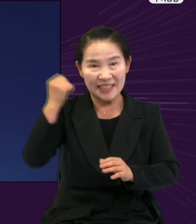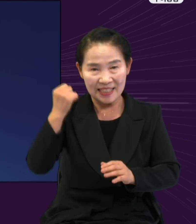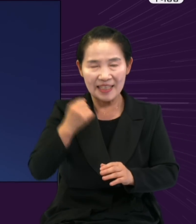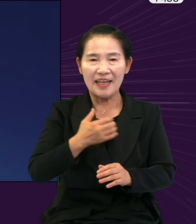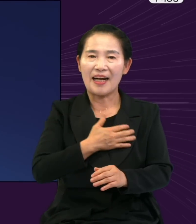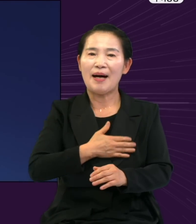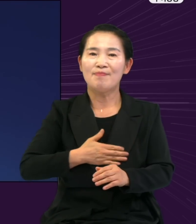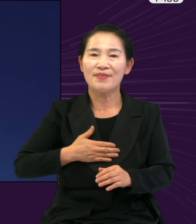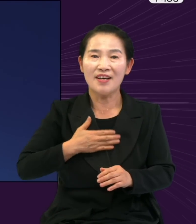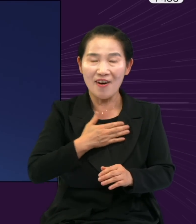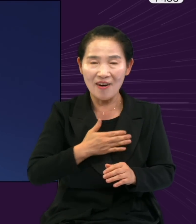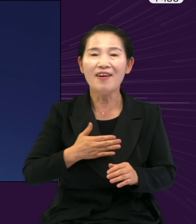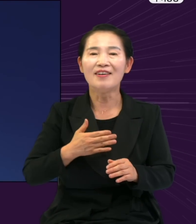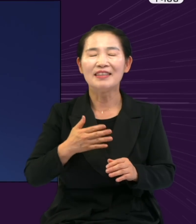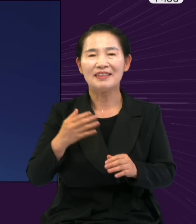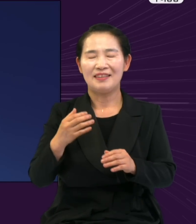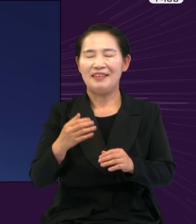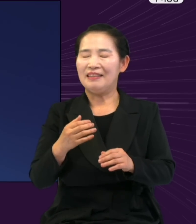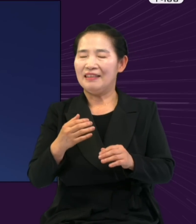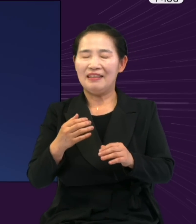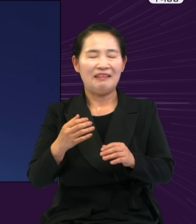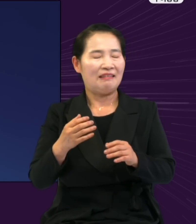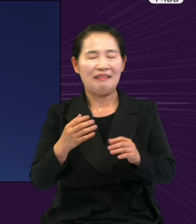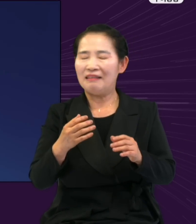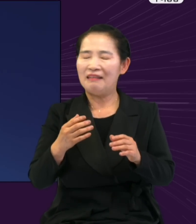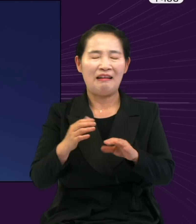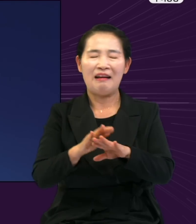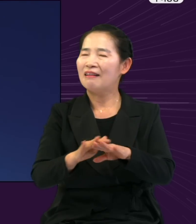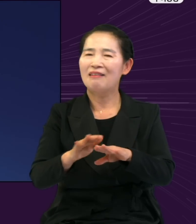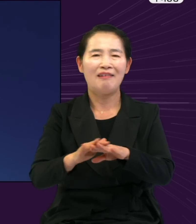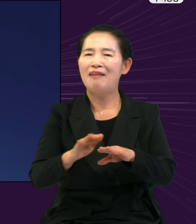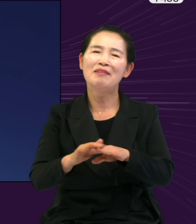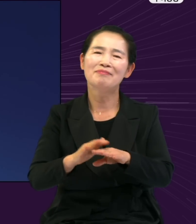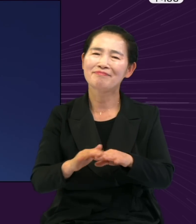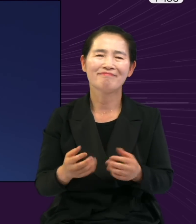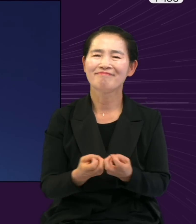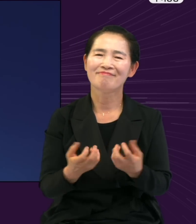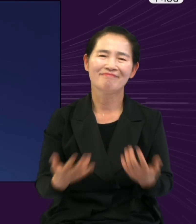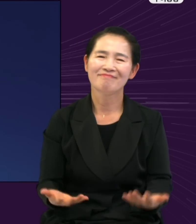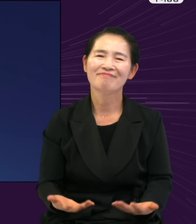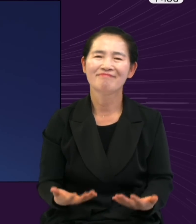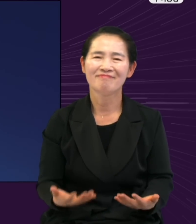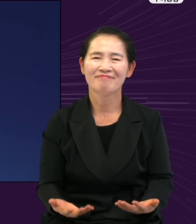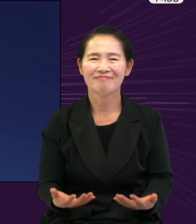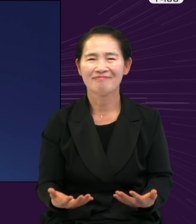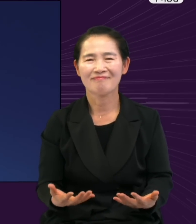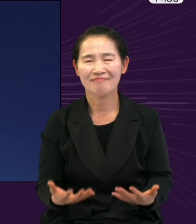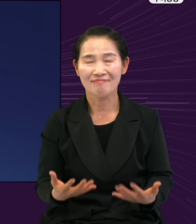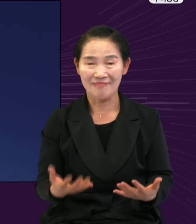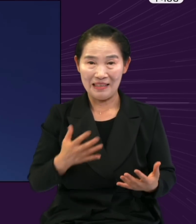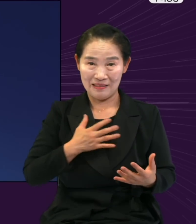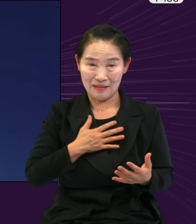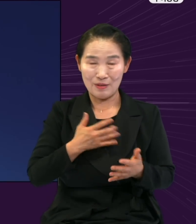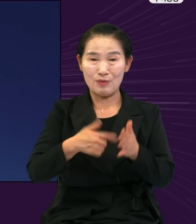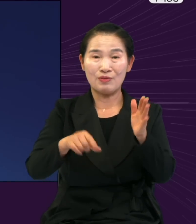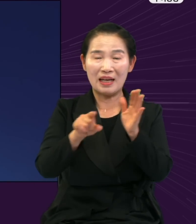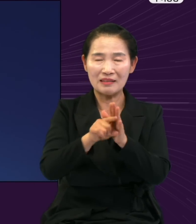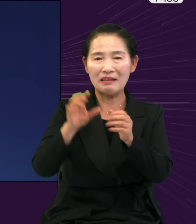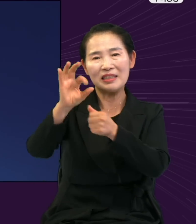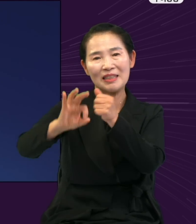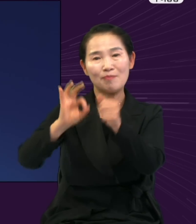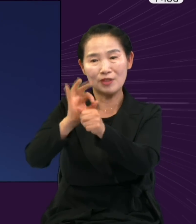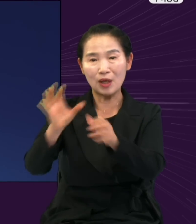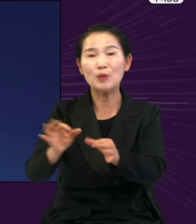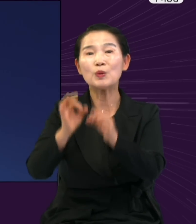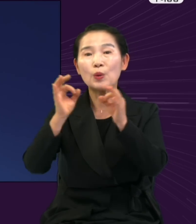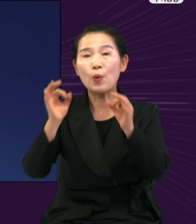애씀의 노력으로 해결되지 않습니다. 저를 위해 10년간 하나님의 말씀을 가르쳐 주신 좋은